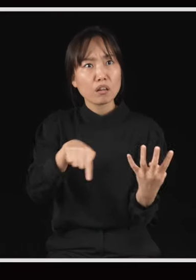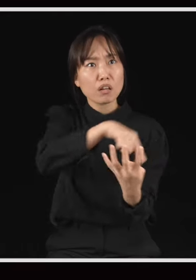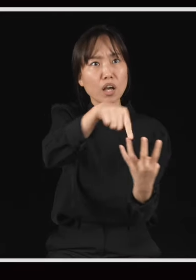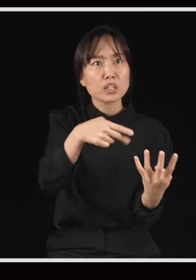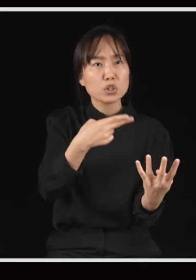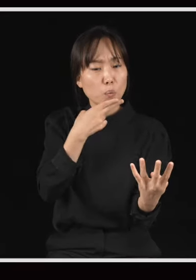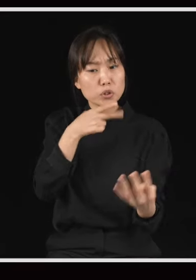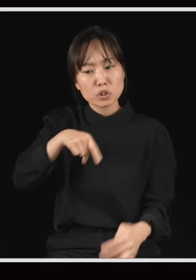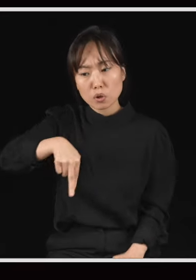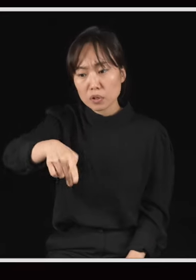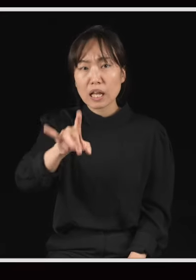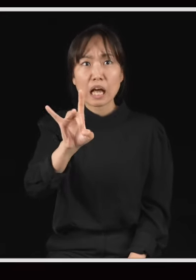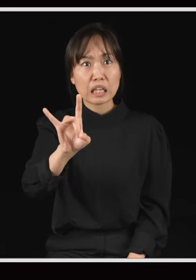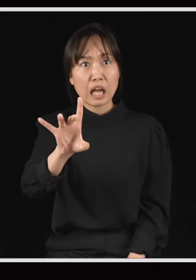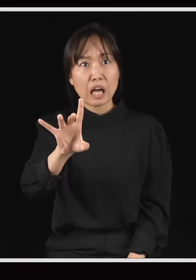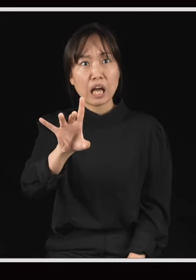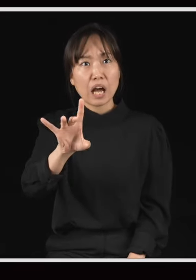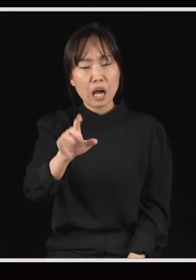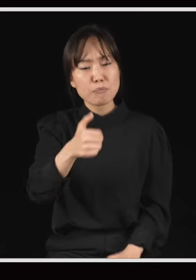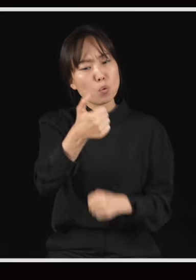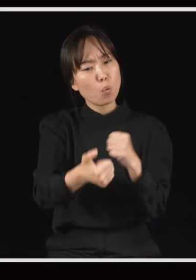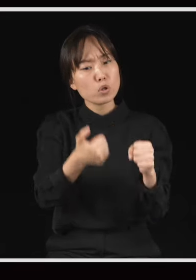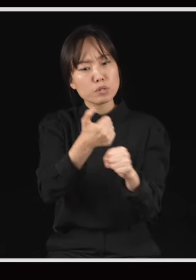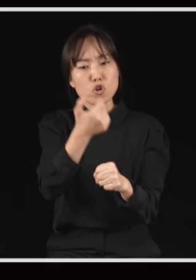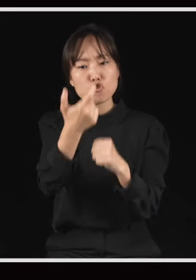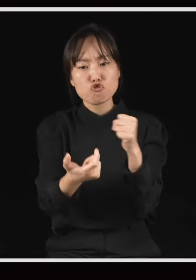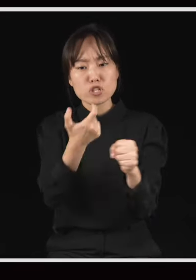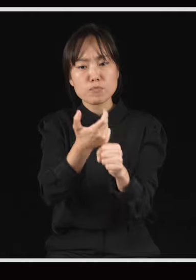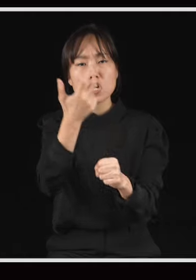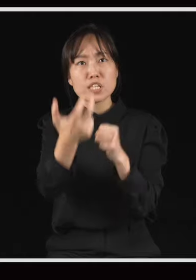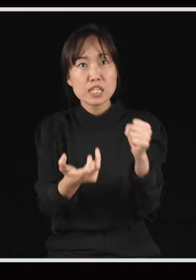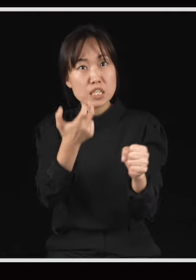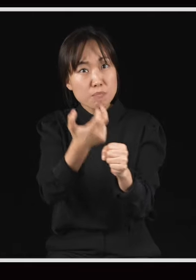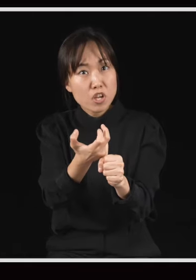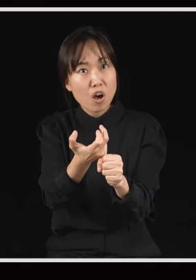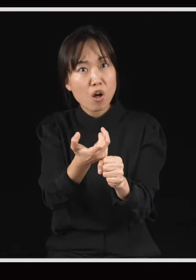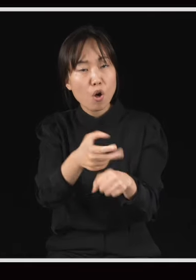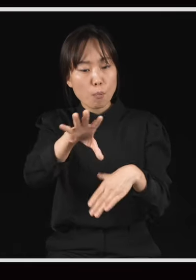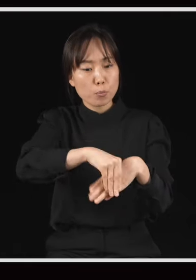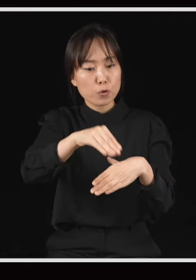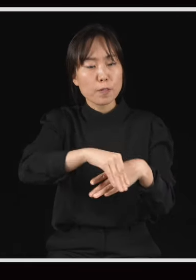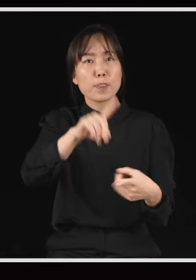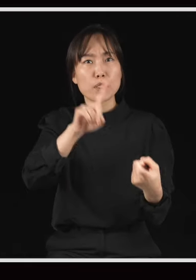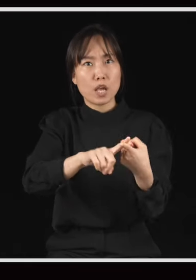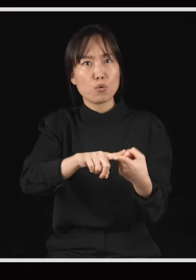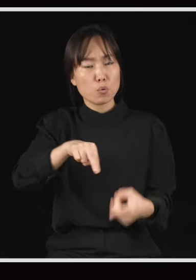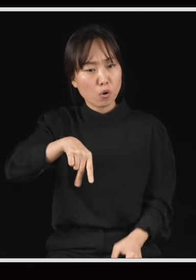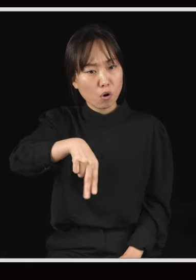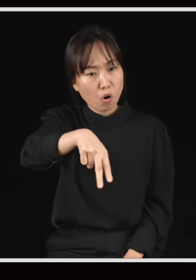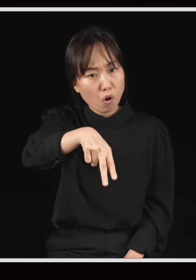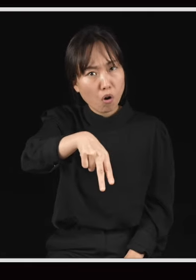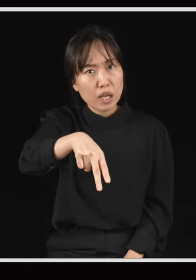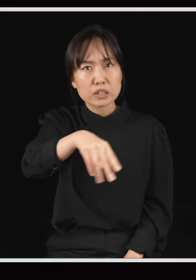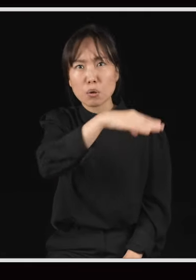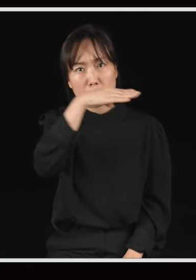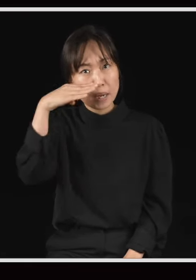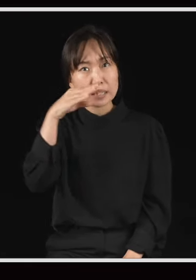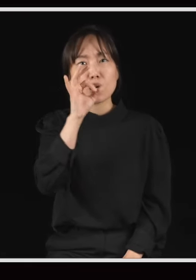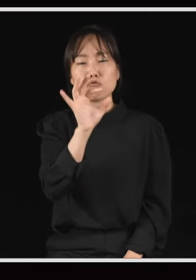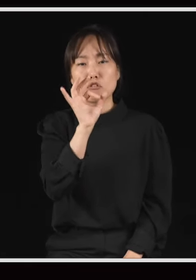상태로 걷기만 하면 보통은 자기가 50년, 60년, 70년 쌓인 어떤 불균형이 있는